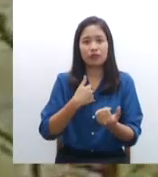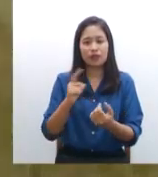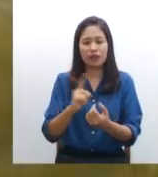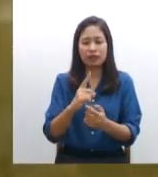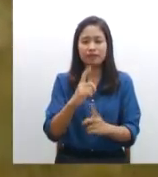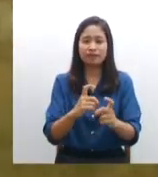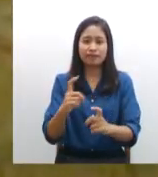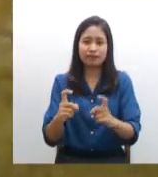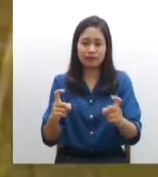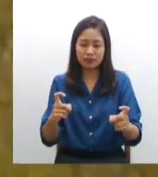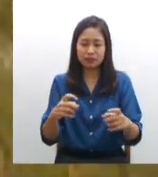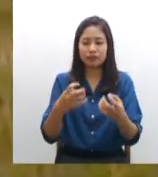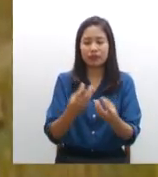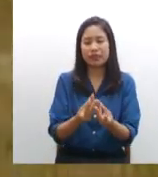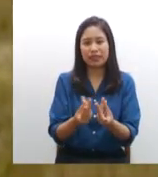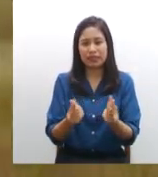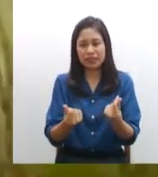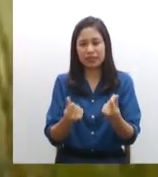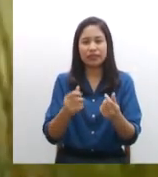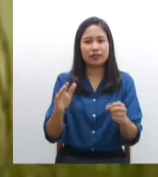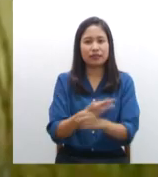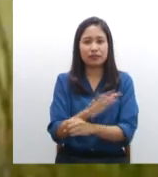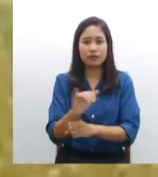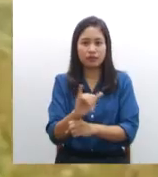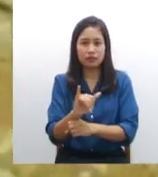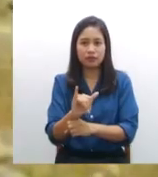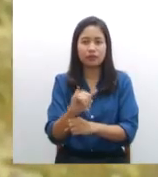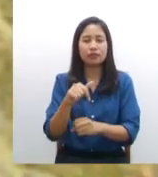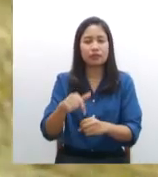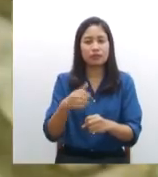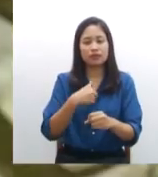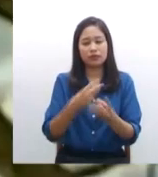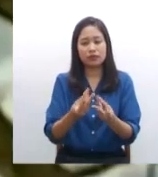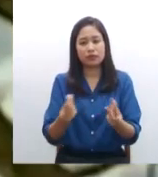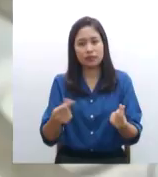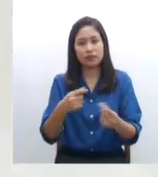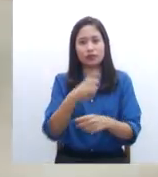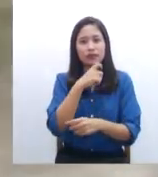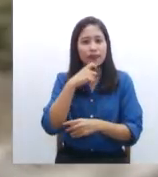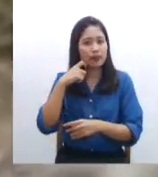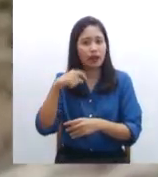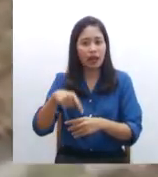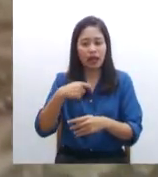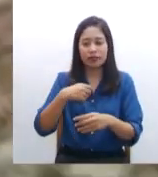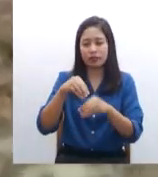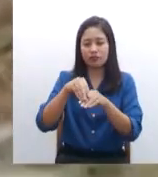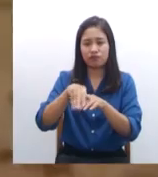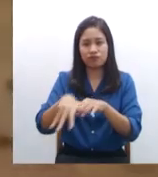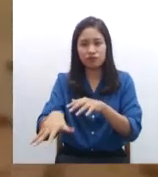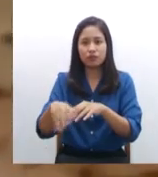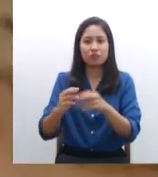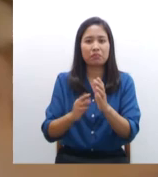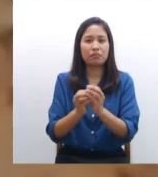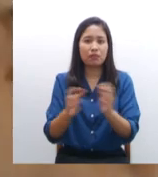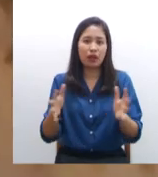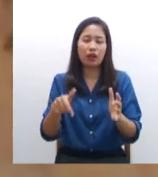มดินขาดความอุดมสมบูรณ์เนื้อดินเป็นทรายมีการชะล้างพังทลายของดินสูงและดินรองรับ